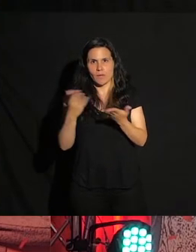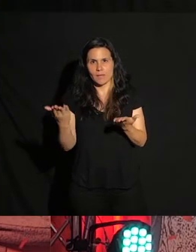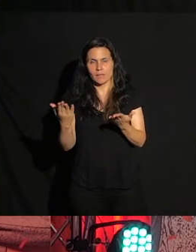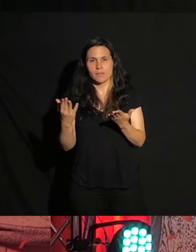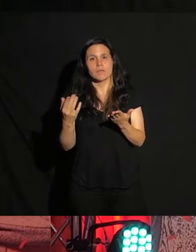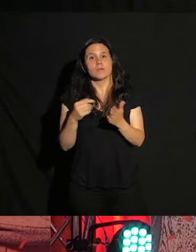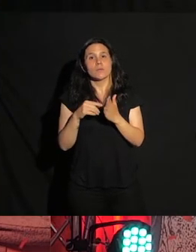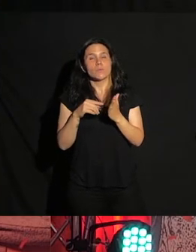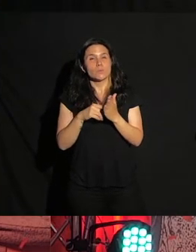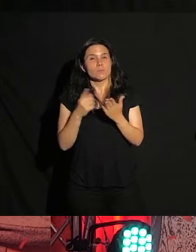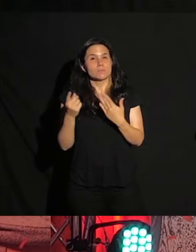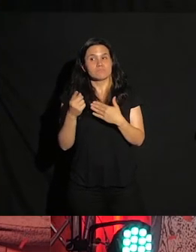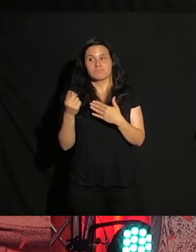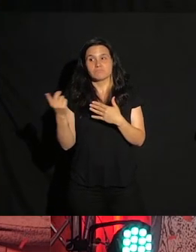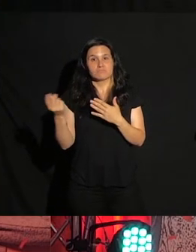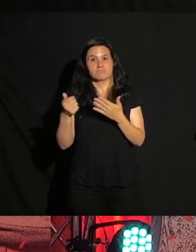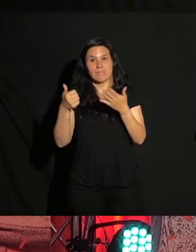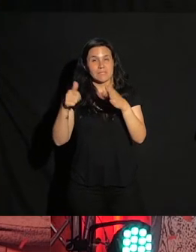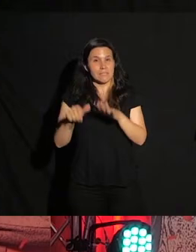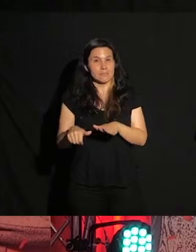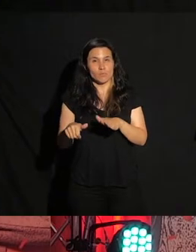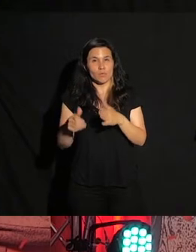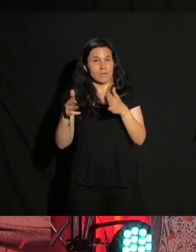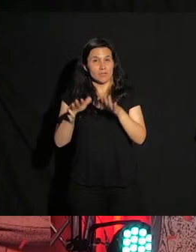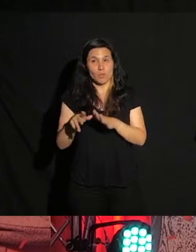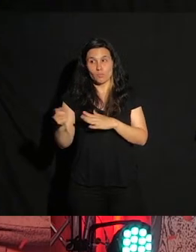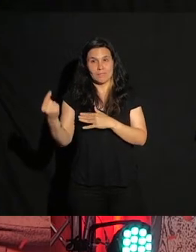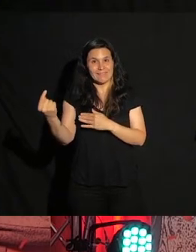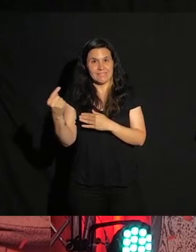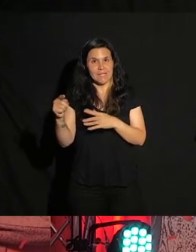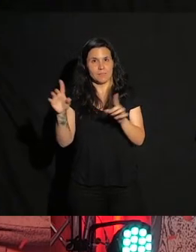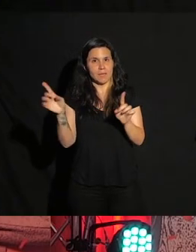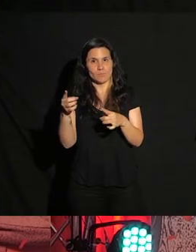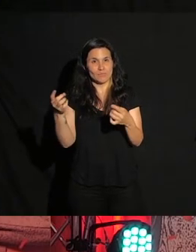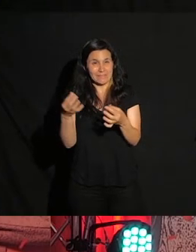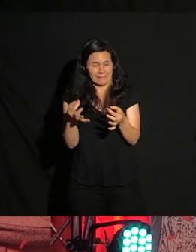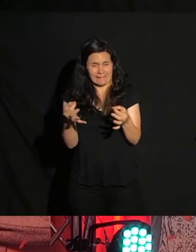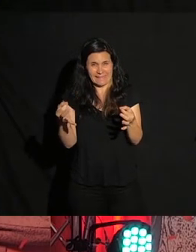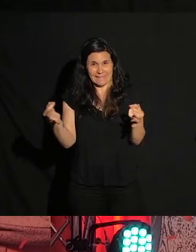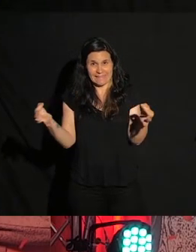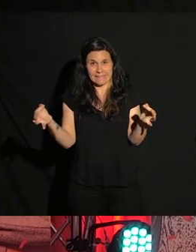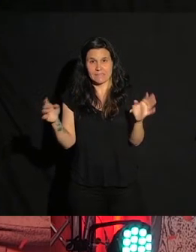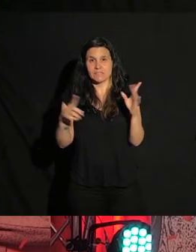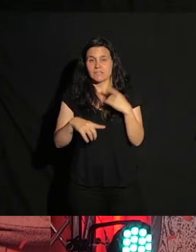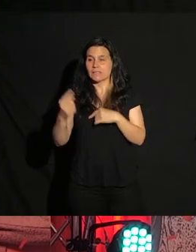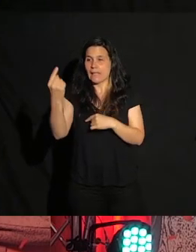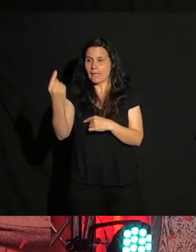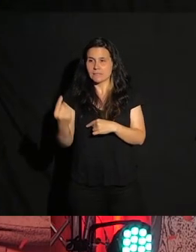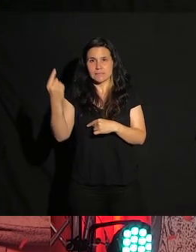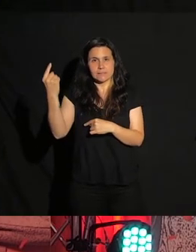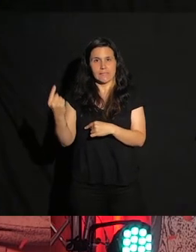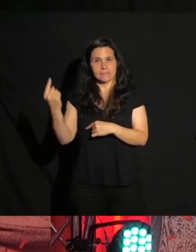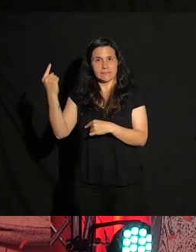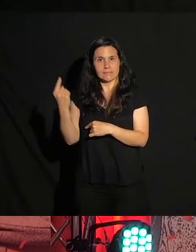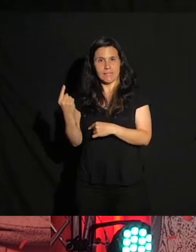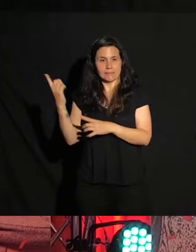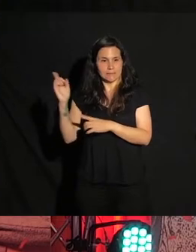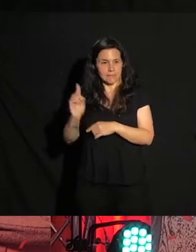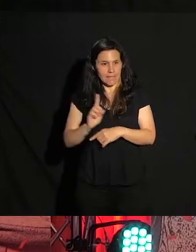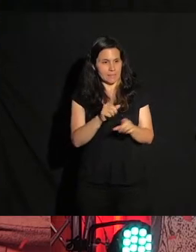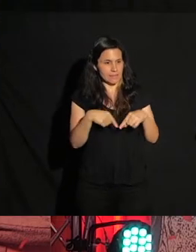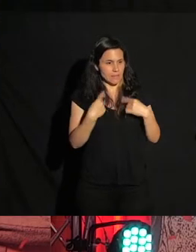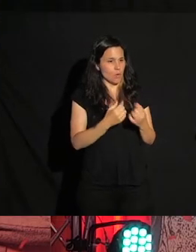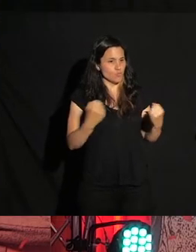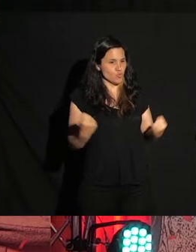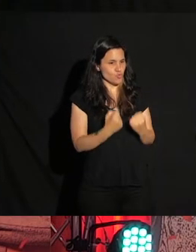ein halbes Jahr, ein Dreivierteljahr nicht mehr gespielt in der Band, die sind im Musikraum gekommen, alle einzeln und haben ihren Part da einmal geprobt und